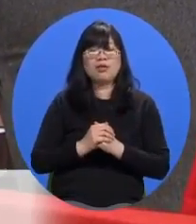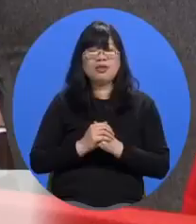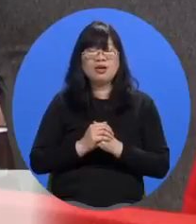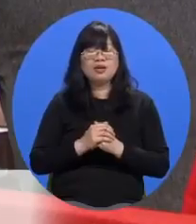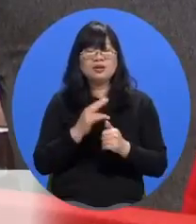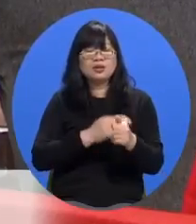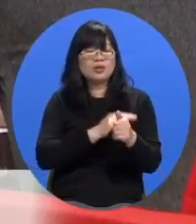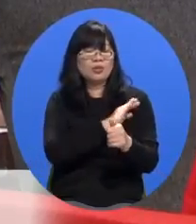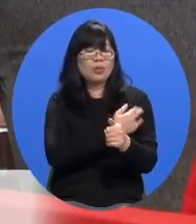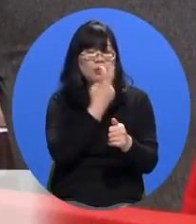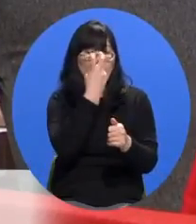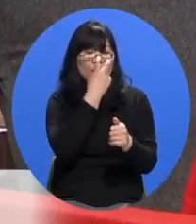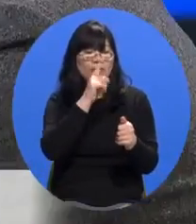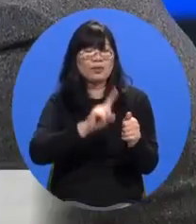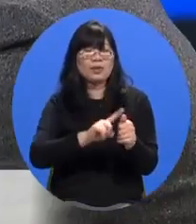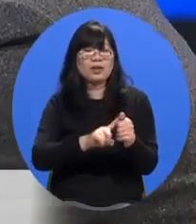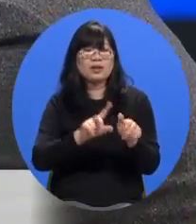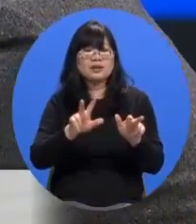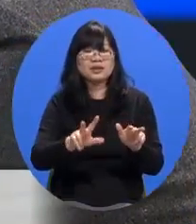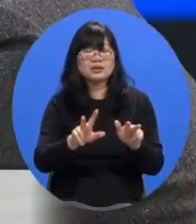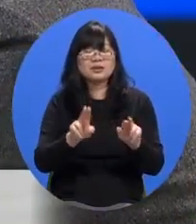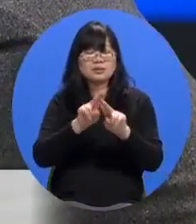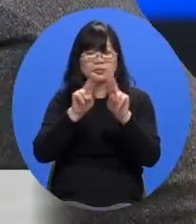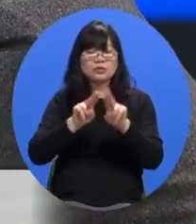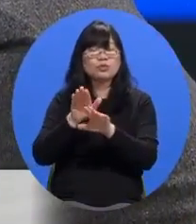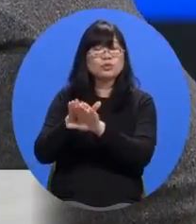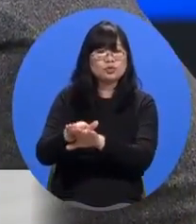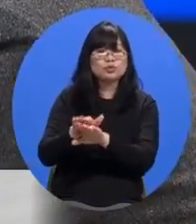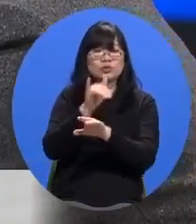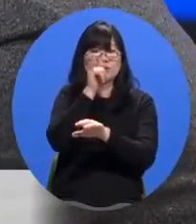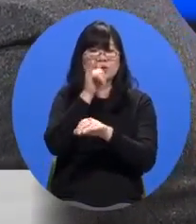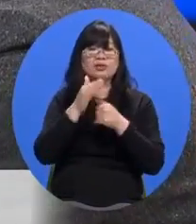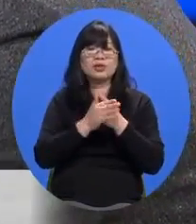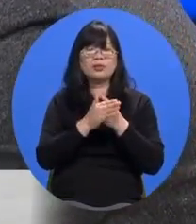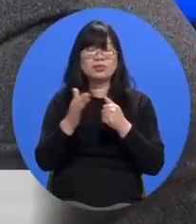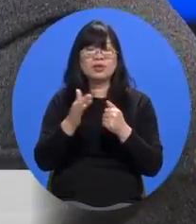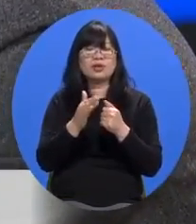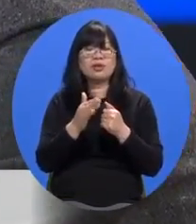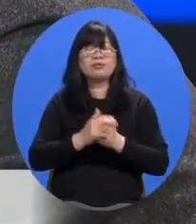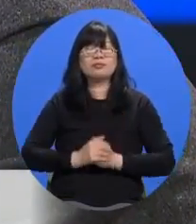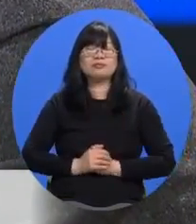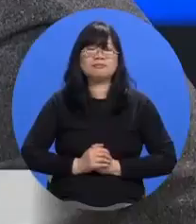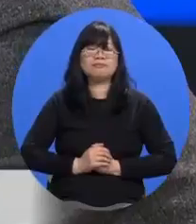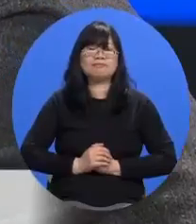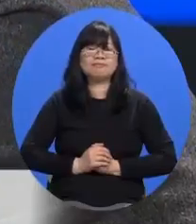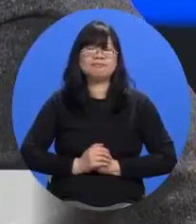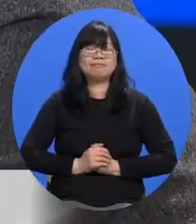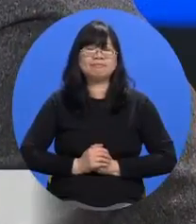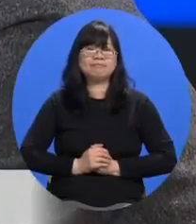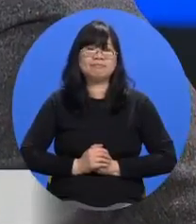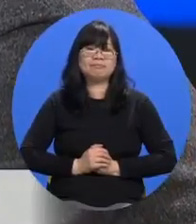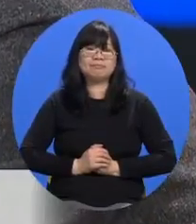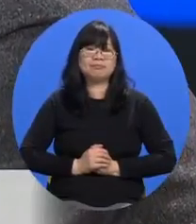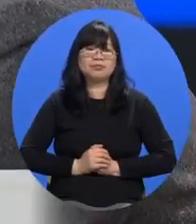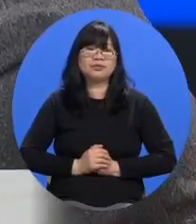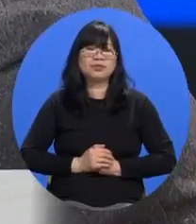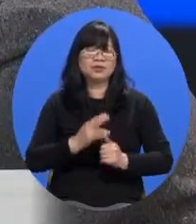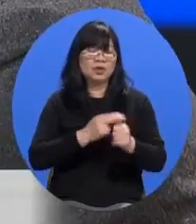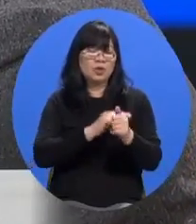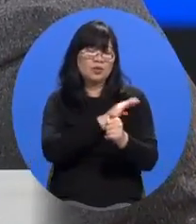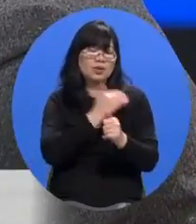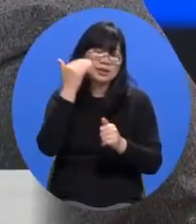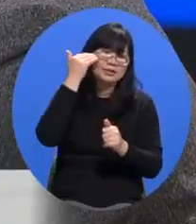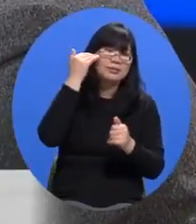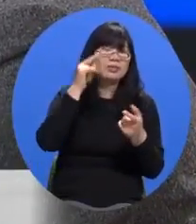교권 보호에 대한 부분이 지금 계류가 되고 있습니다. 지금 네. 뭐 법사위 통과까지 됐다고 하는데 교권 침해에